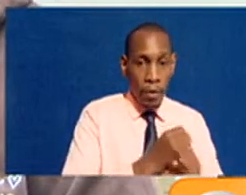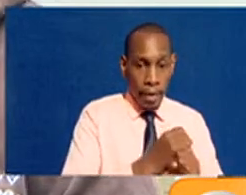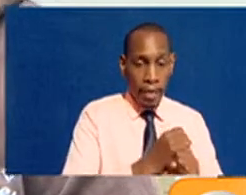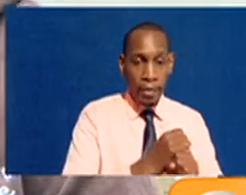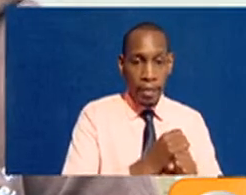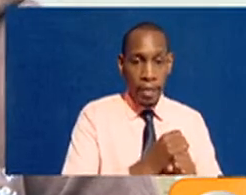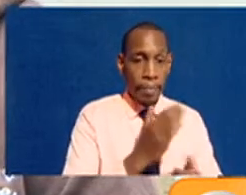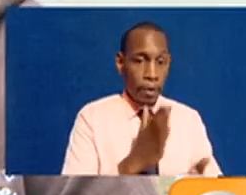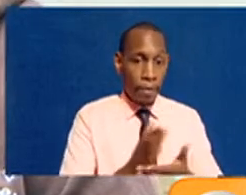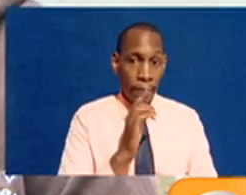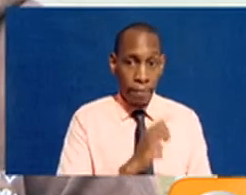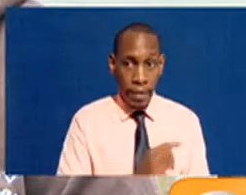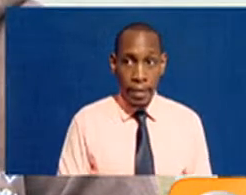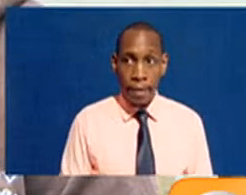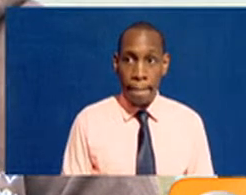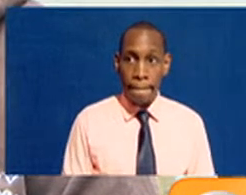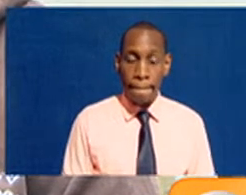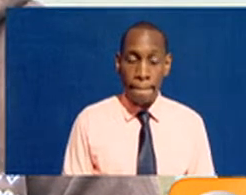mahali.